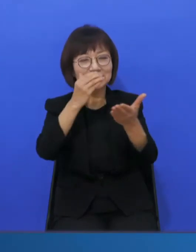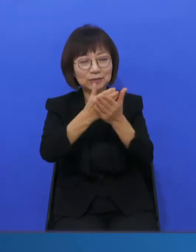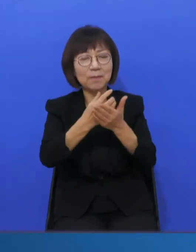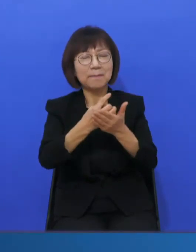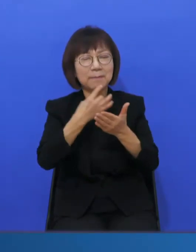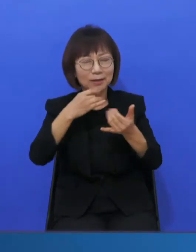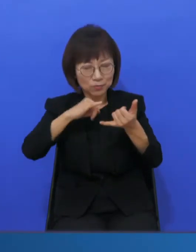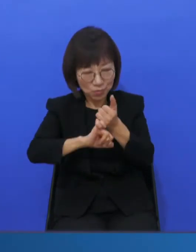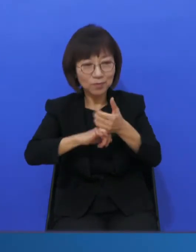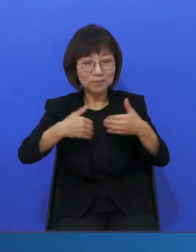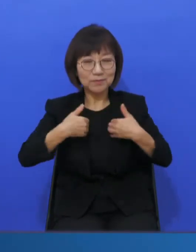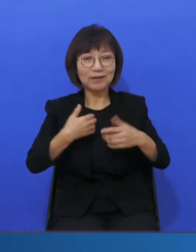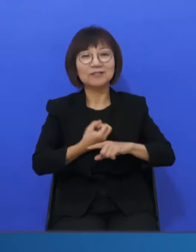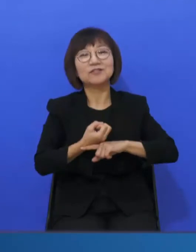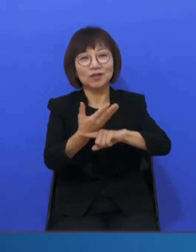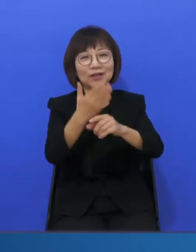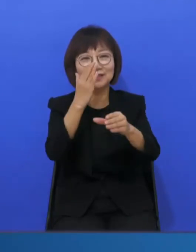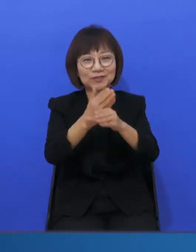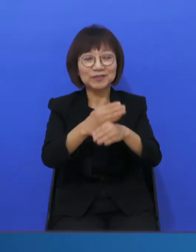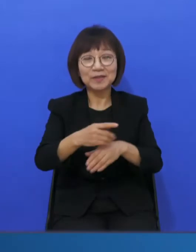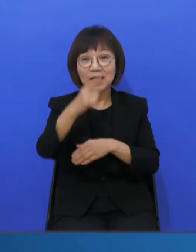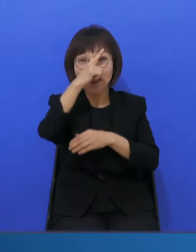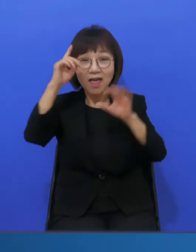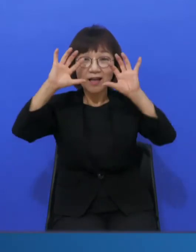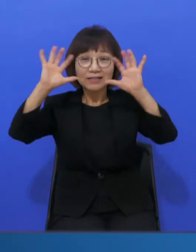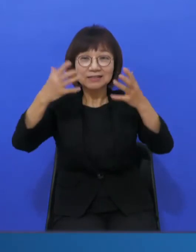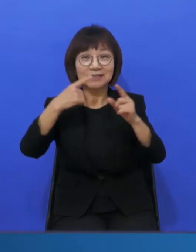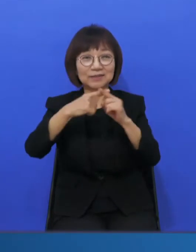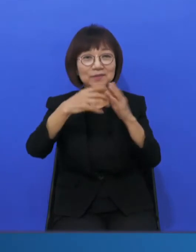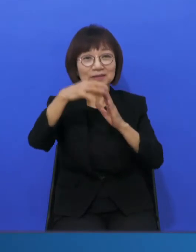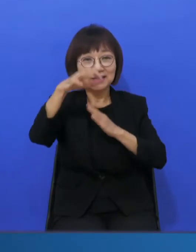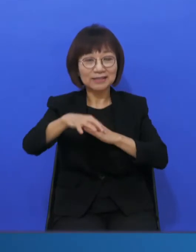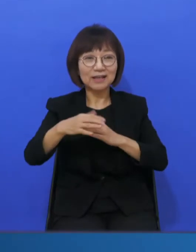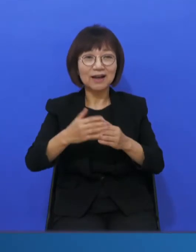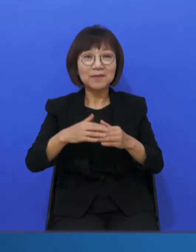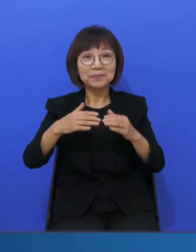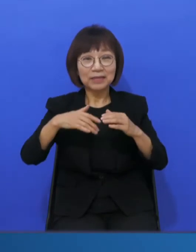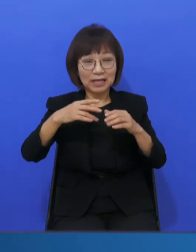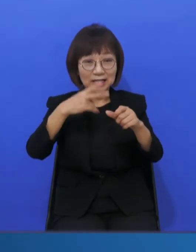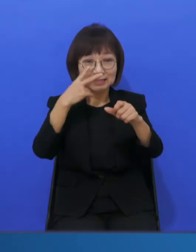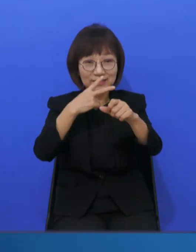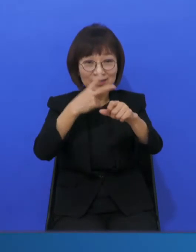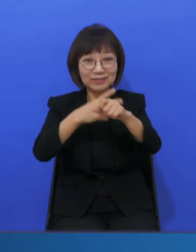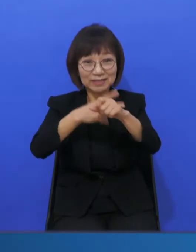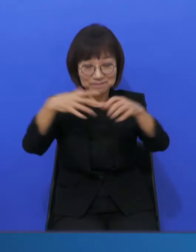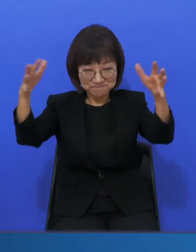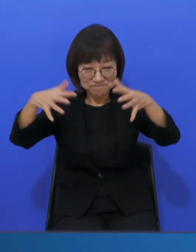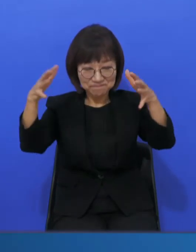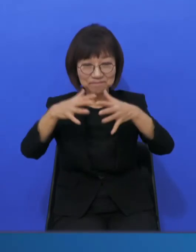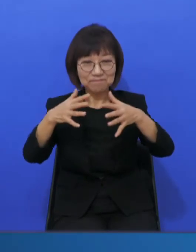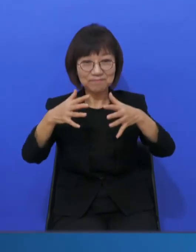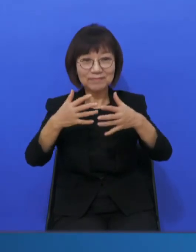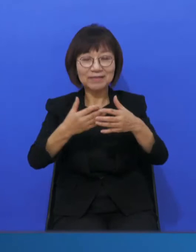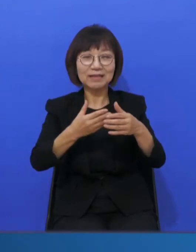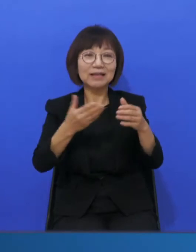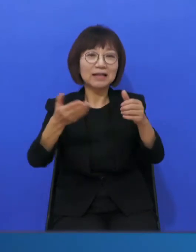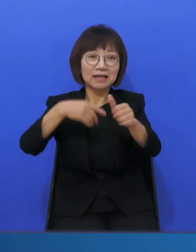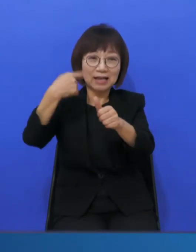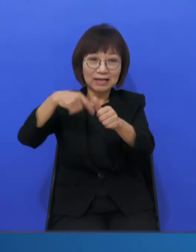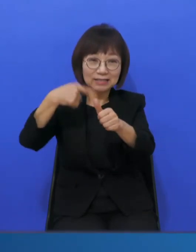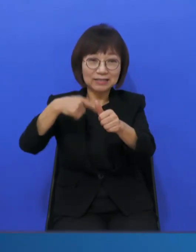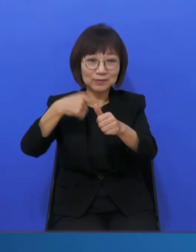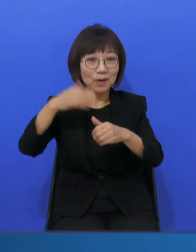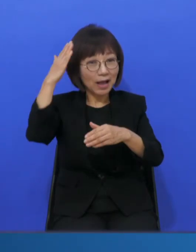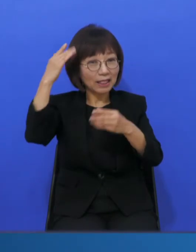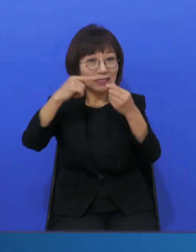유일성을 전달하고 계십니다. 현지 러시아 교회에서 주일학교를 담당하는 사역자들을 불러 사역하시며